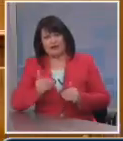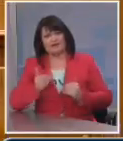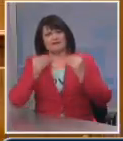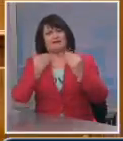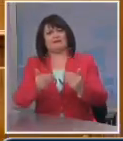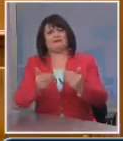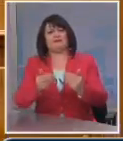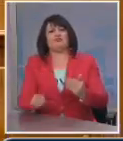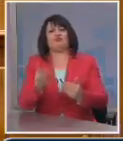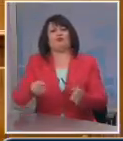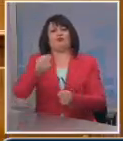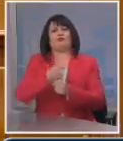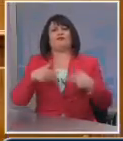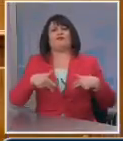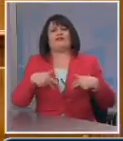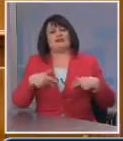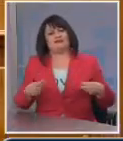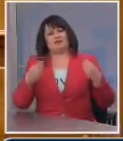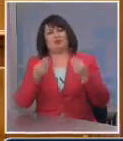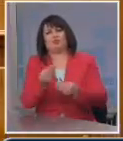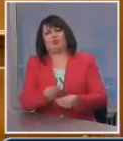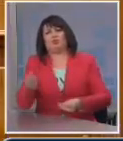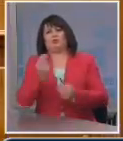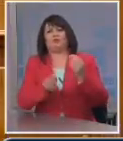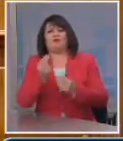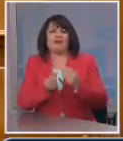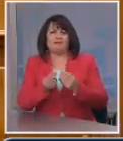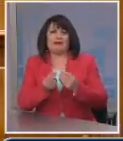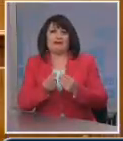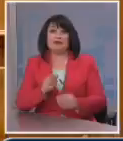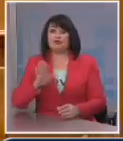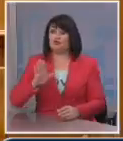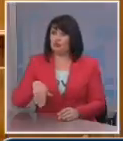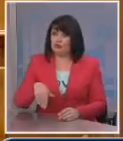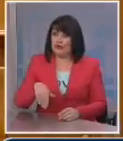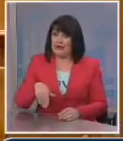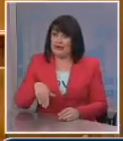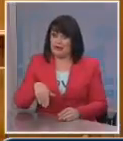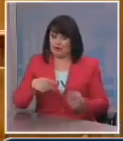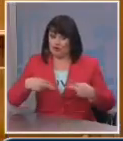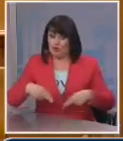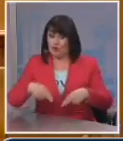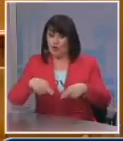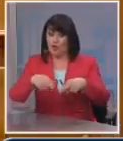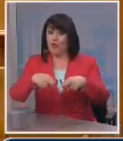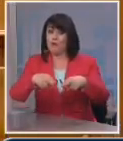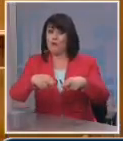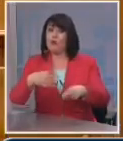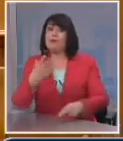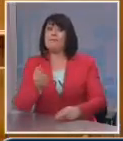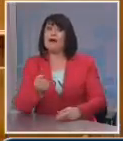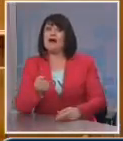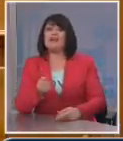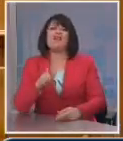επόμενη κυβέρνηση ακόμα μεγαλύτερα προβλήματα. Αλλά ένα είναι βέβαιο, στο τέλος αυτού του δρόμου υπάρχει η